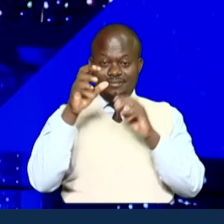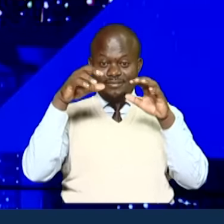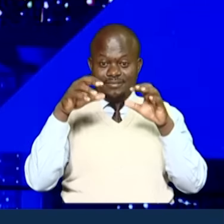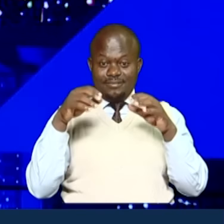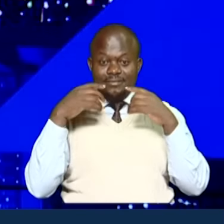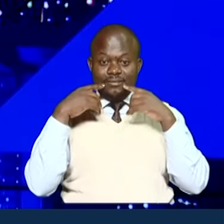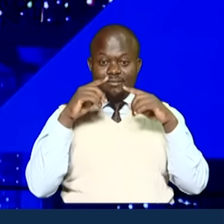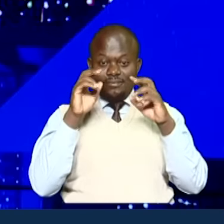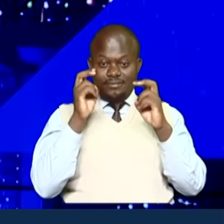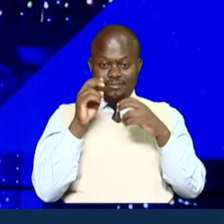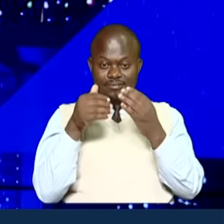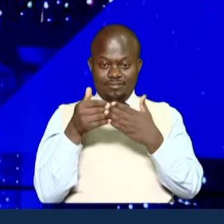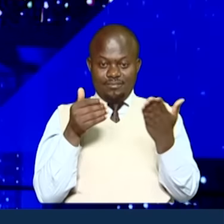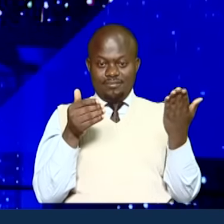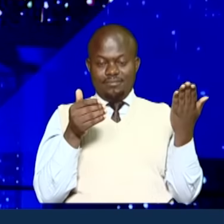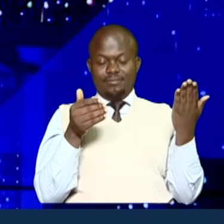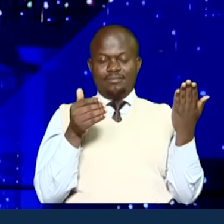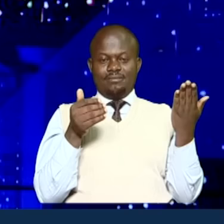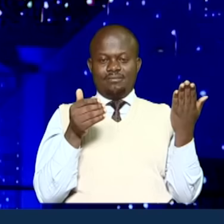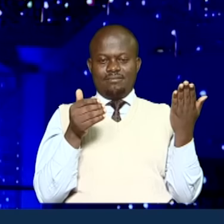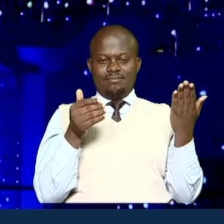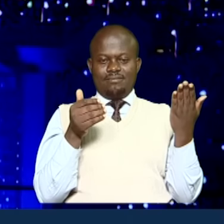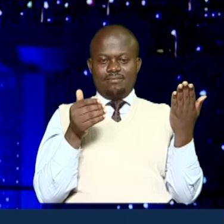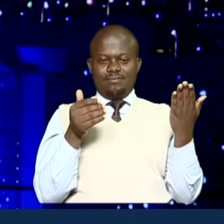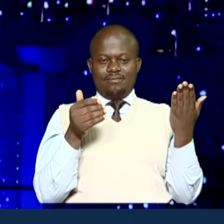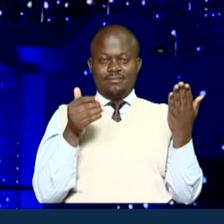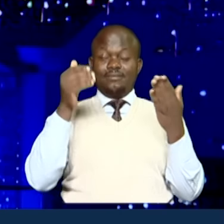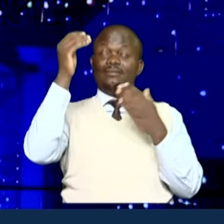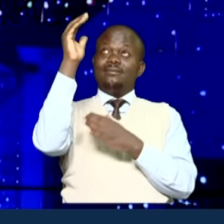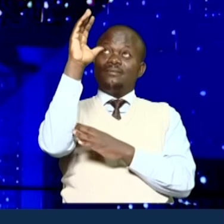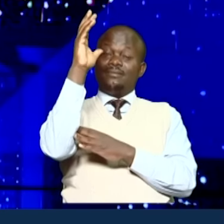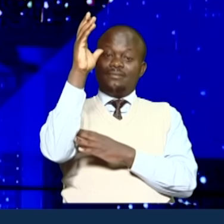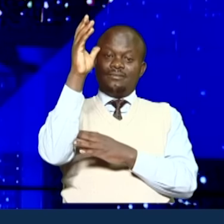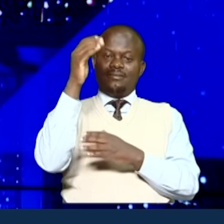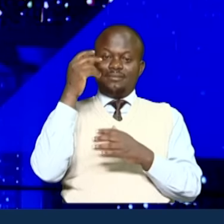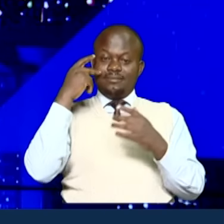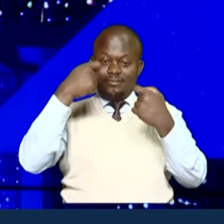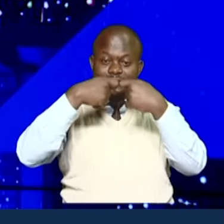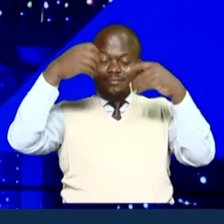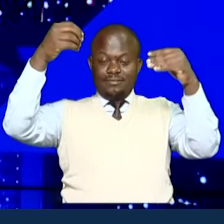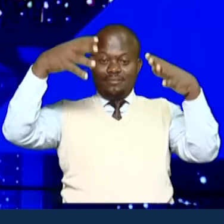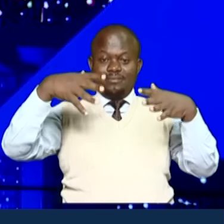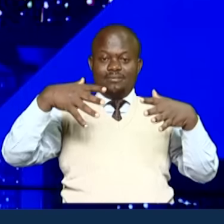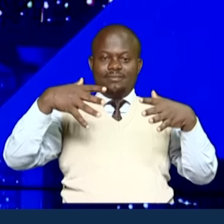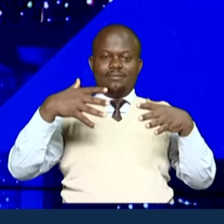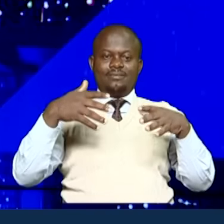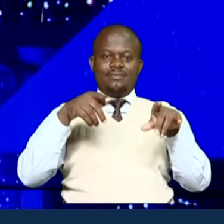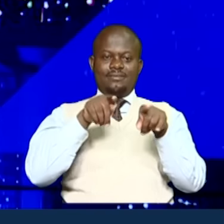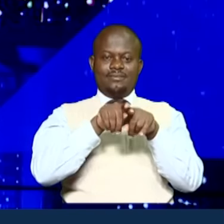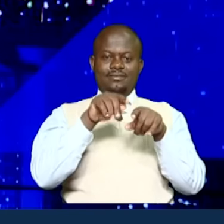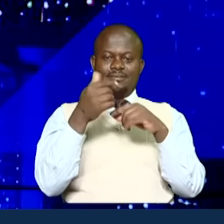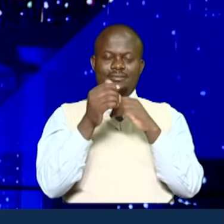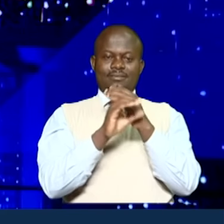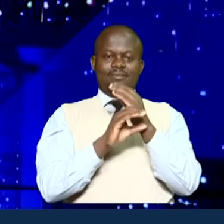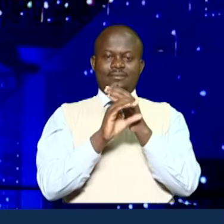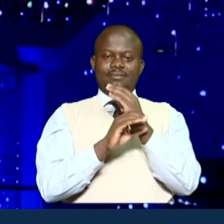ko batunguwe no kubona amapoto y'amashanyarazi bari bazaniwe ngo nabo babashe kubona umuriro w'amashanyarazi. nk'abo mu tundi tugari